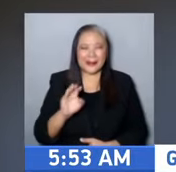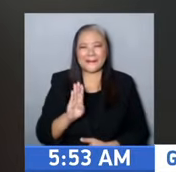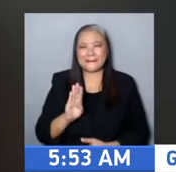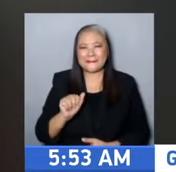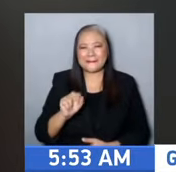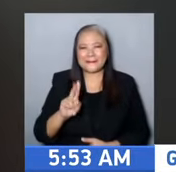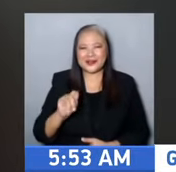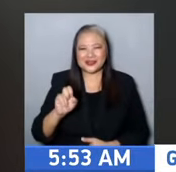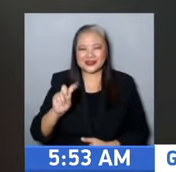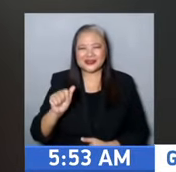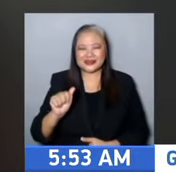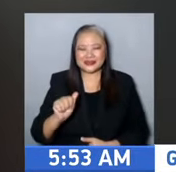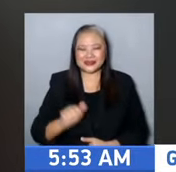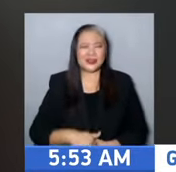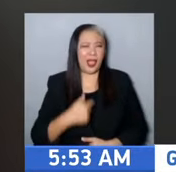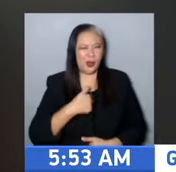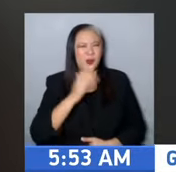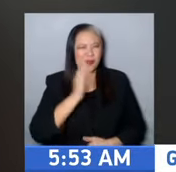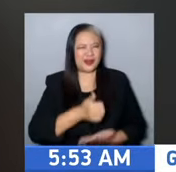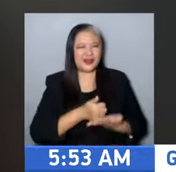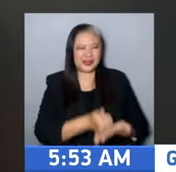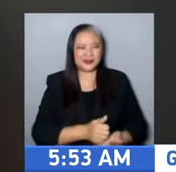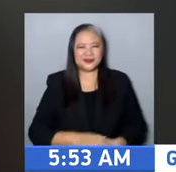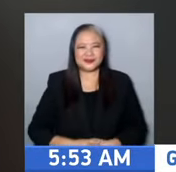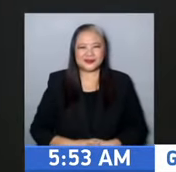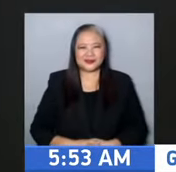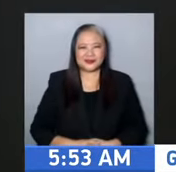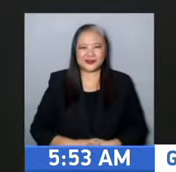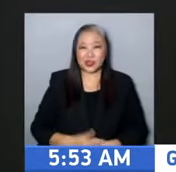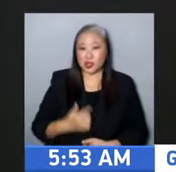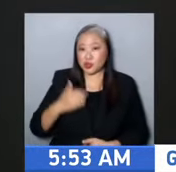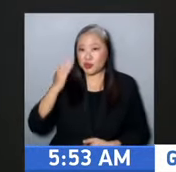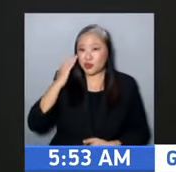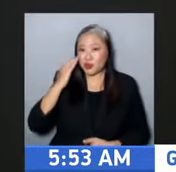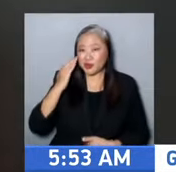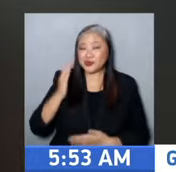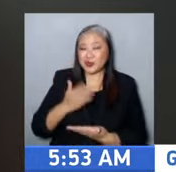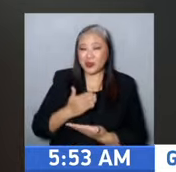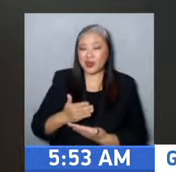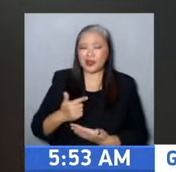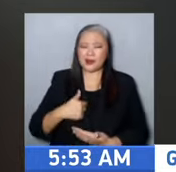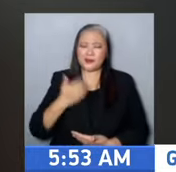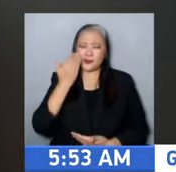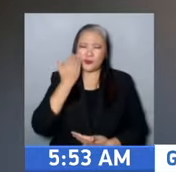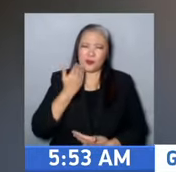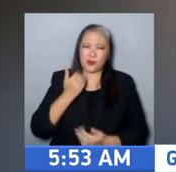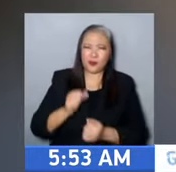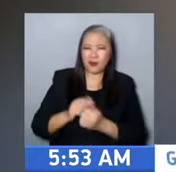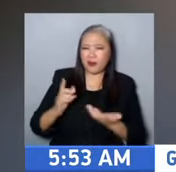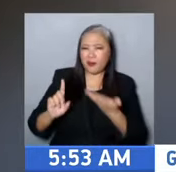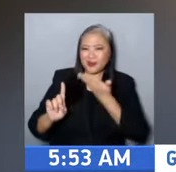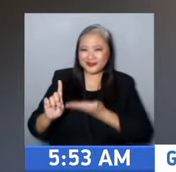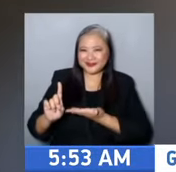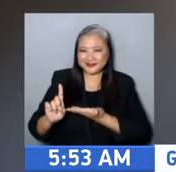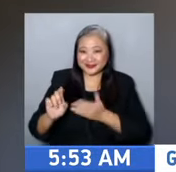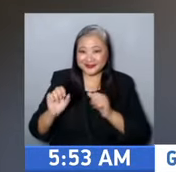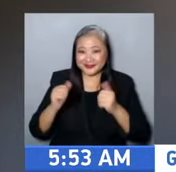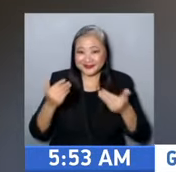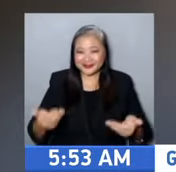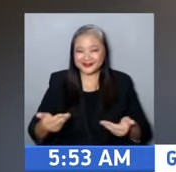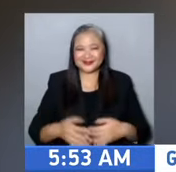Tutulungan pa rin kita. Kulang ako kung wala ka. Gusto mong aralin natin yon? Kung pwede. Okay, game. Sige. Ayun naman. Ako, sino